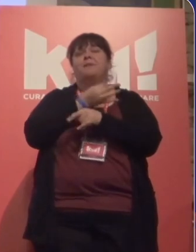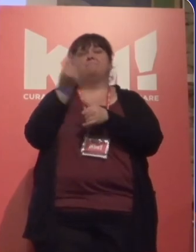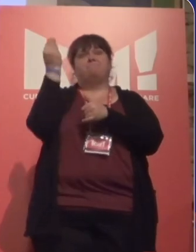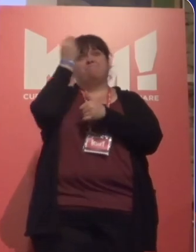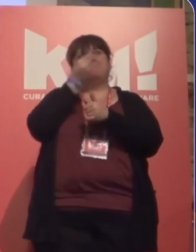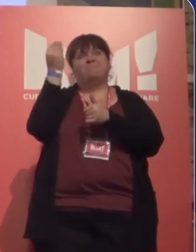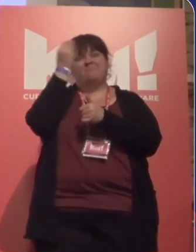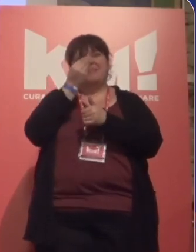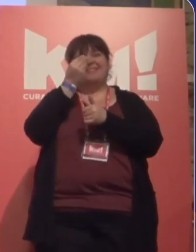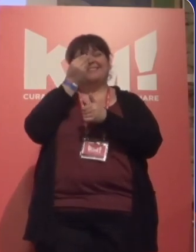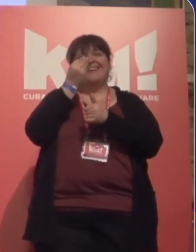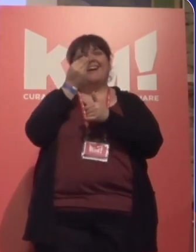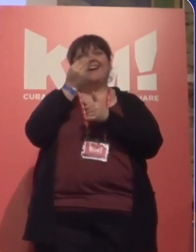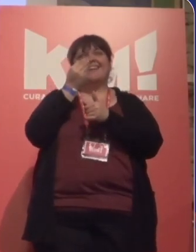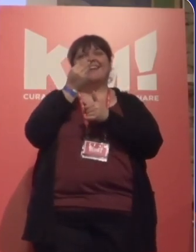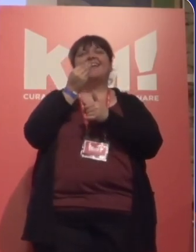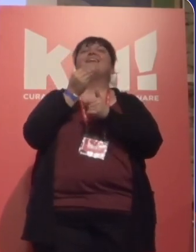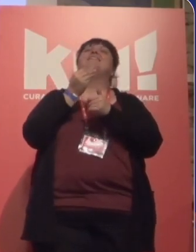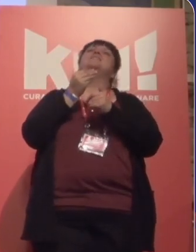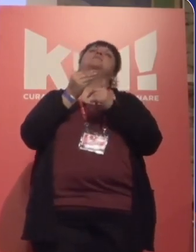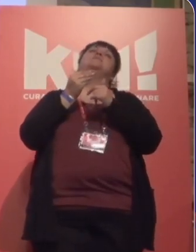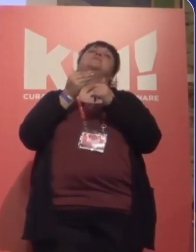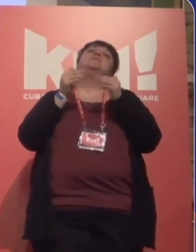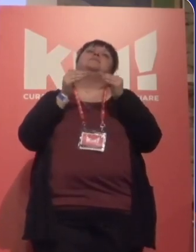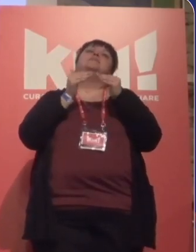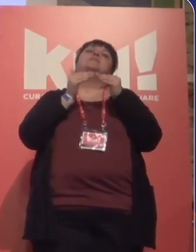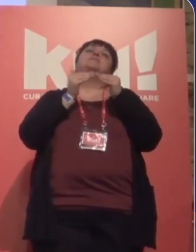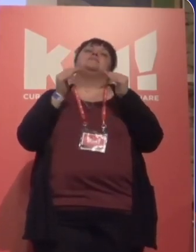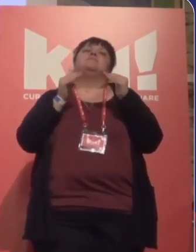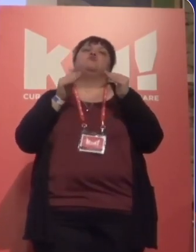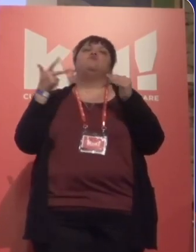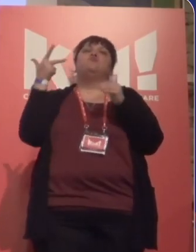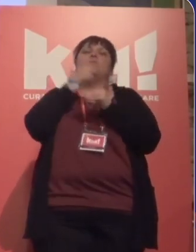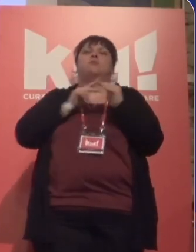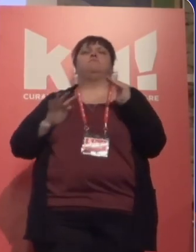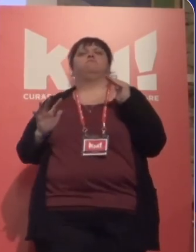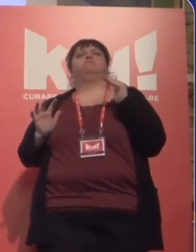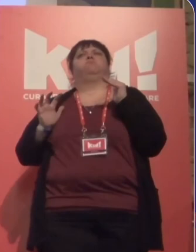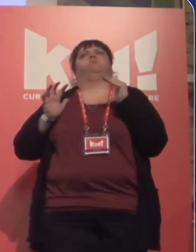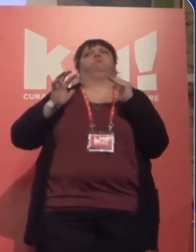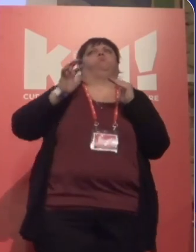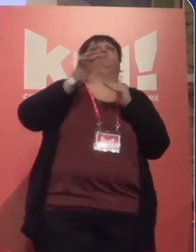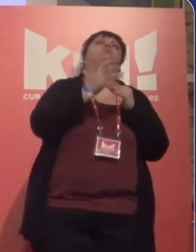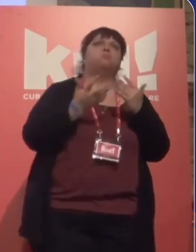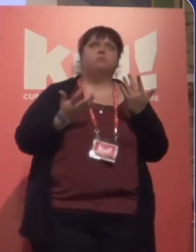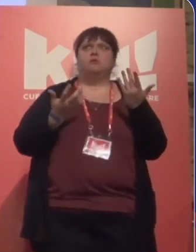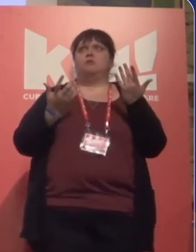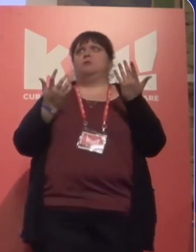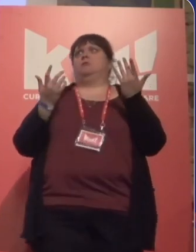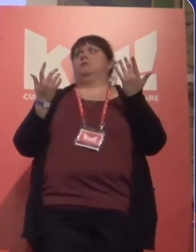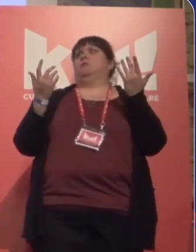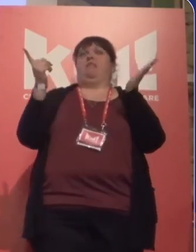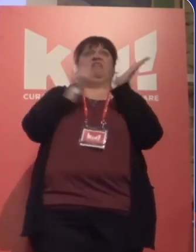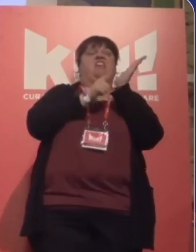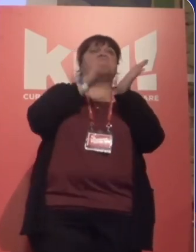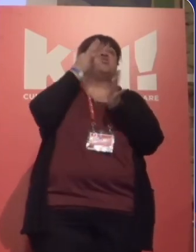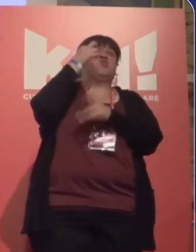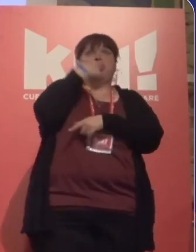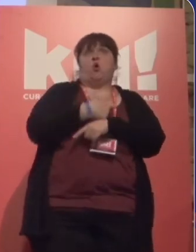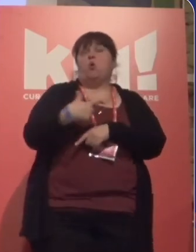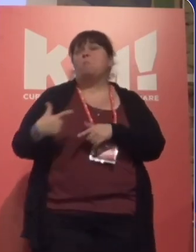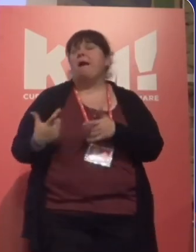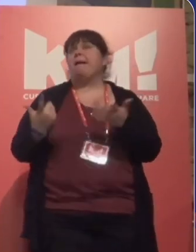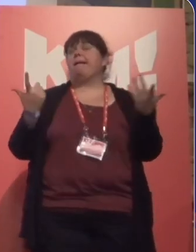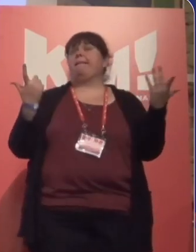della persona dei diritti sociali ma mi vien da dire anche a livello poi geopolitico complessivo dei diritti umani se penso a